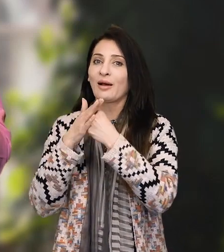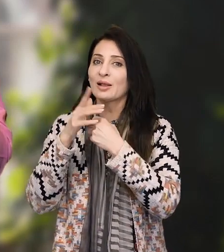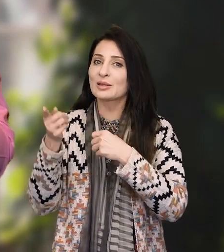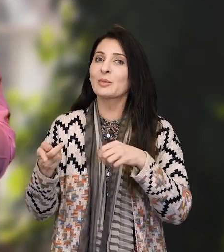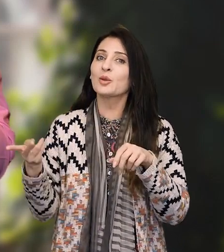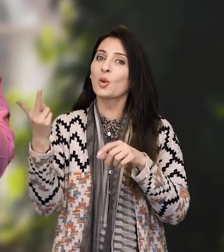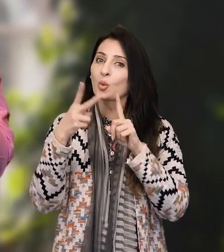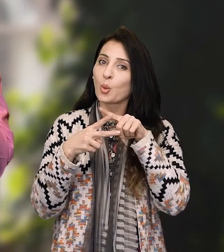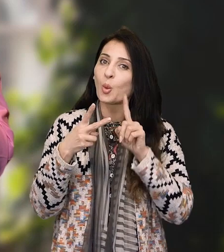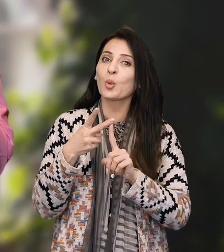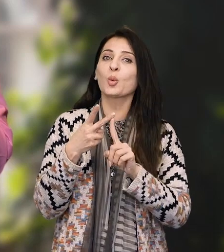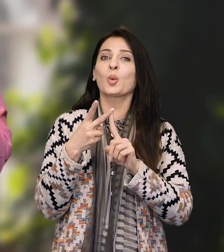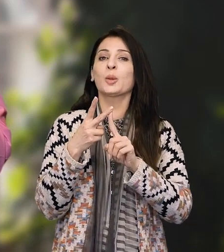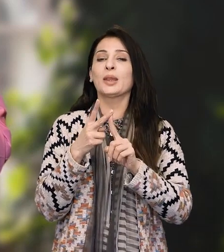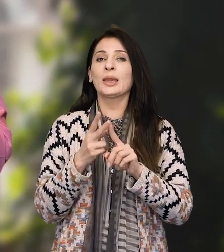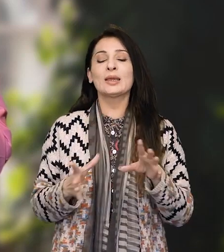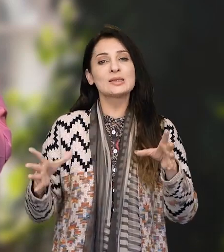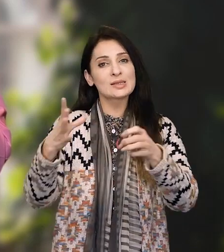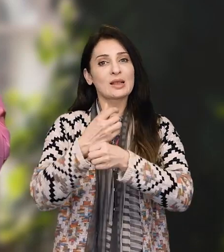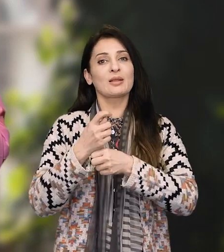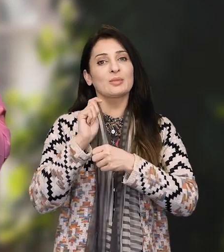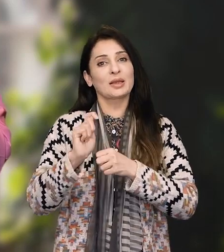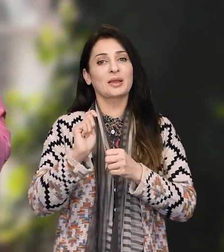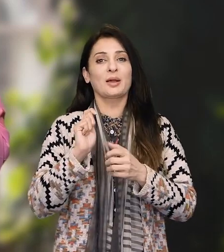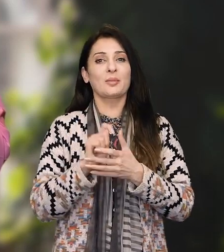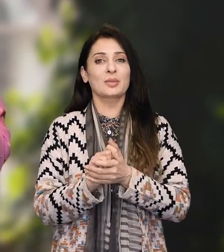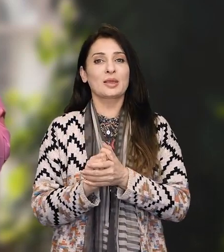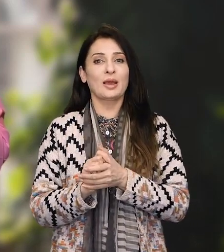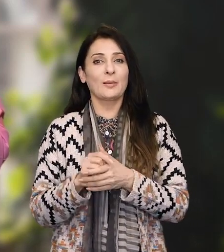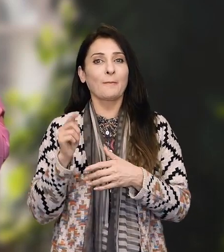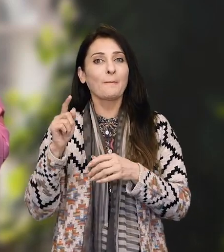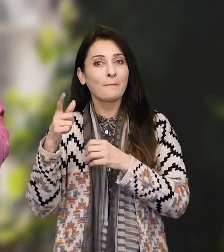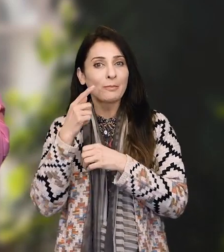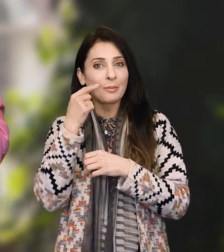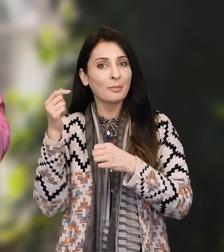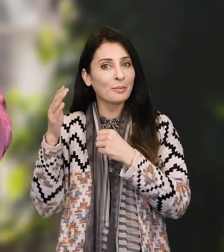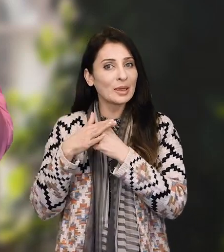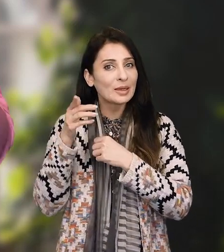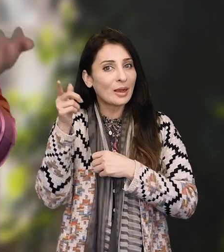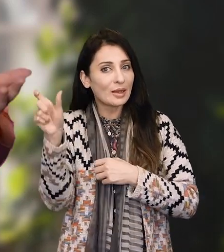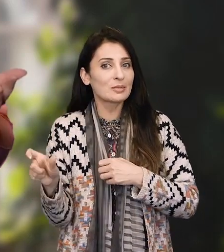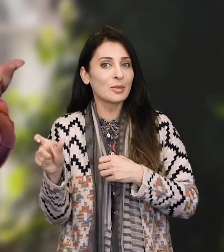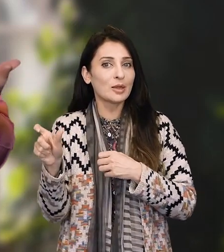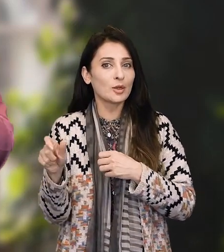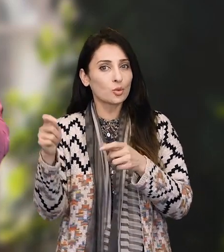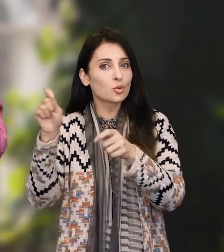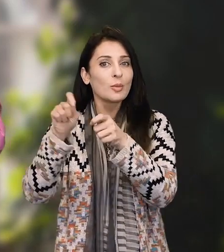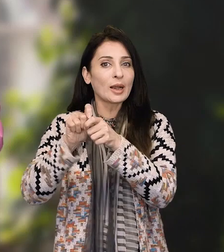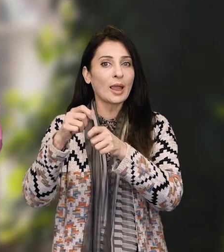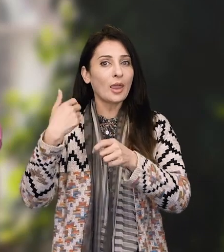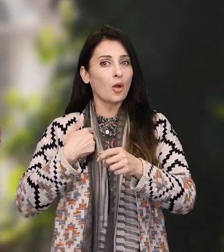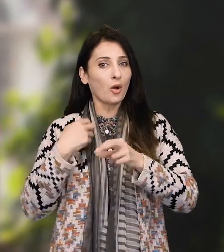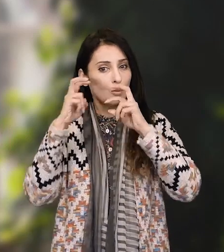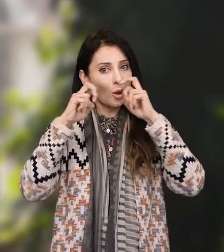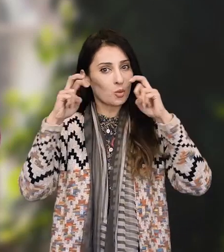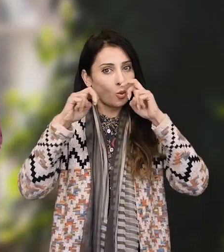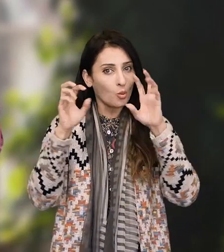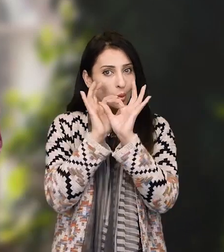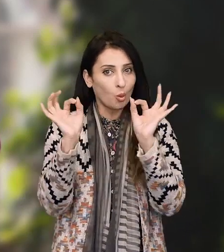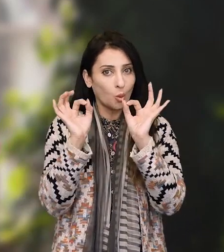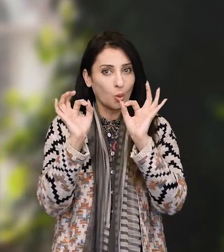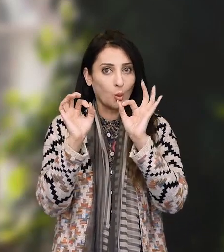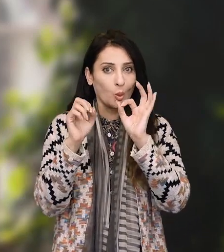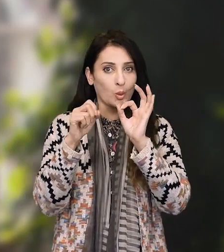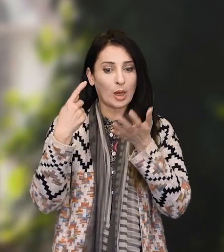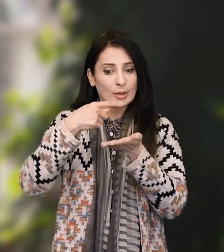because he's on the more brainier side of making these products और मैं testing side पे हूँ. So, यहाँ से हमने अपना काम